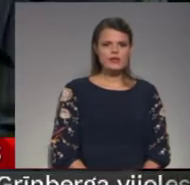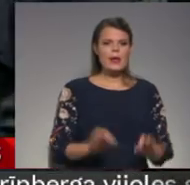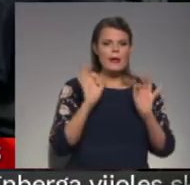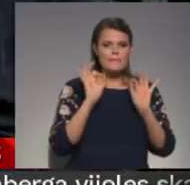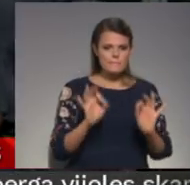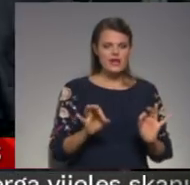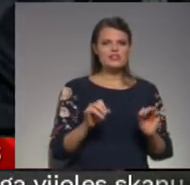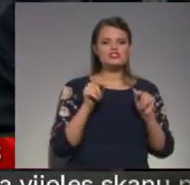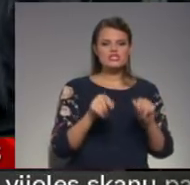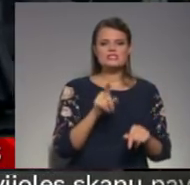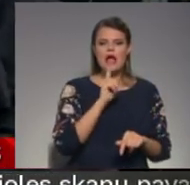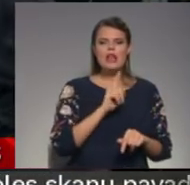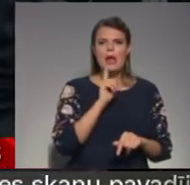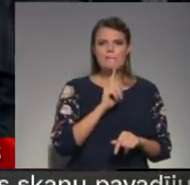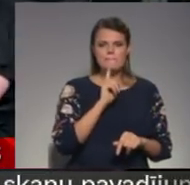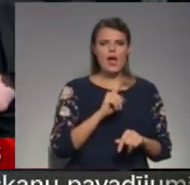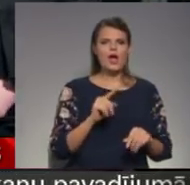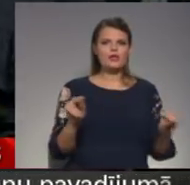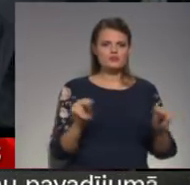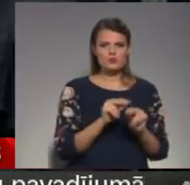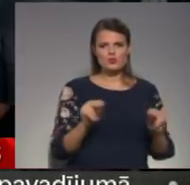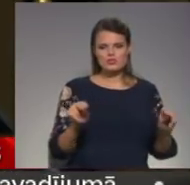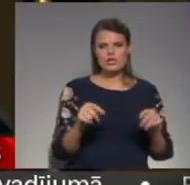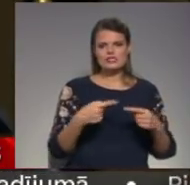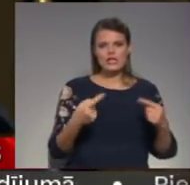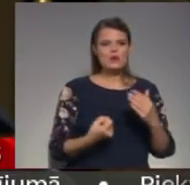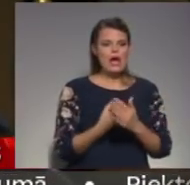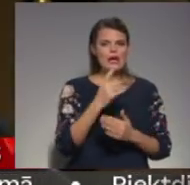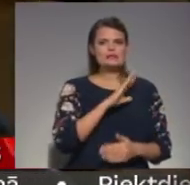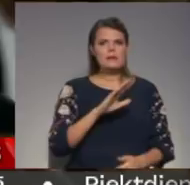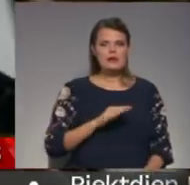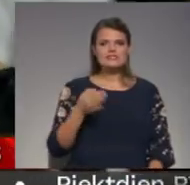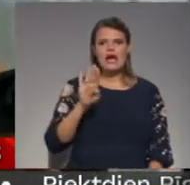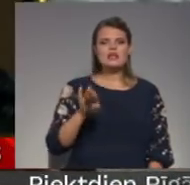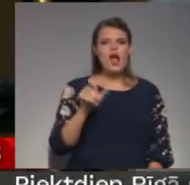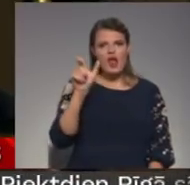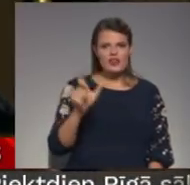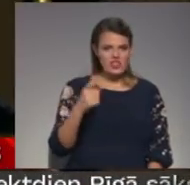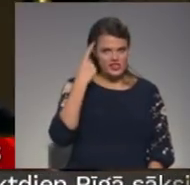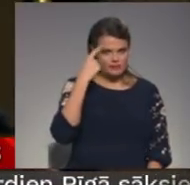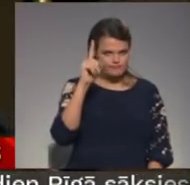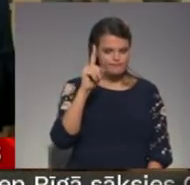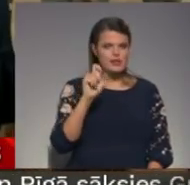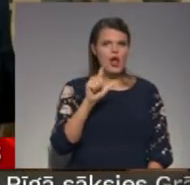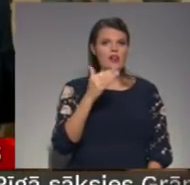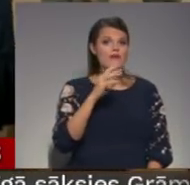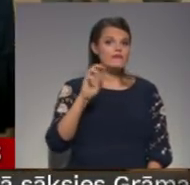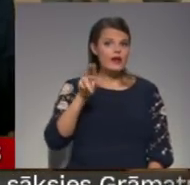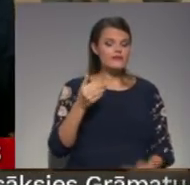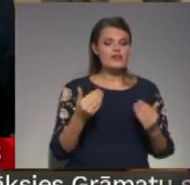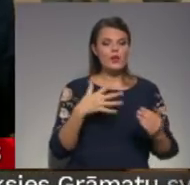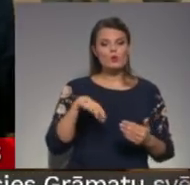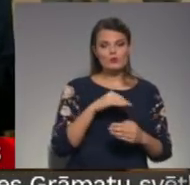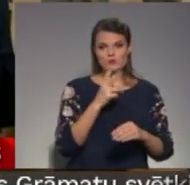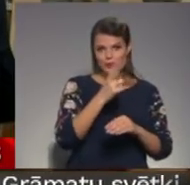Patiesībā šis Liepājas instruments ir radies pēc Alfrēda Kalniņa iniciatīvas. Un tagad mūsu pienākums